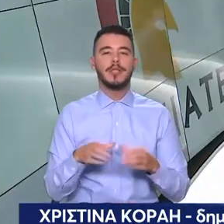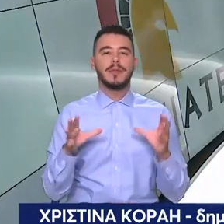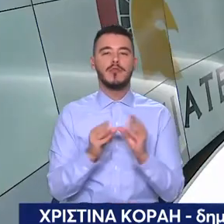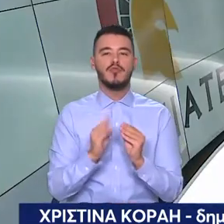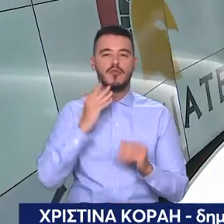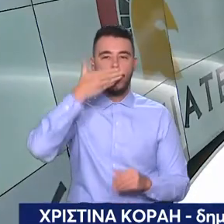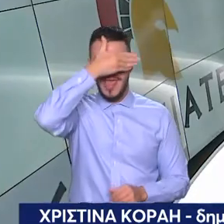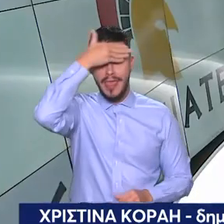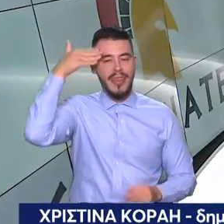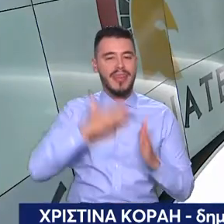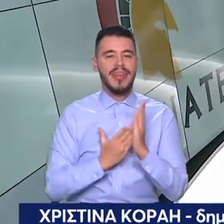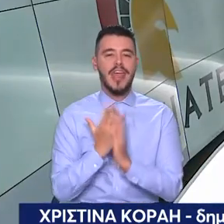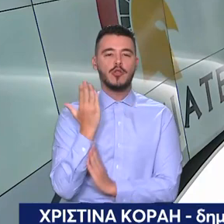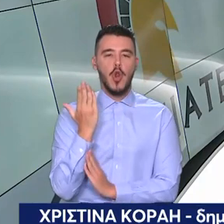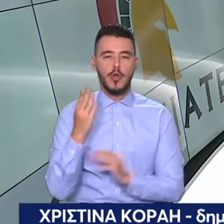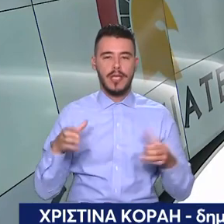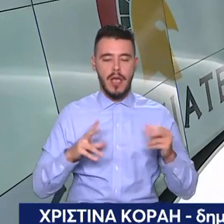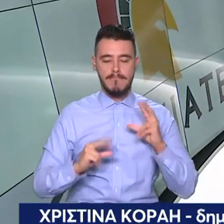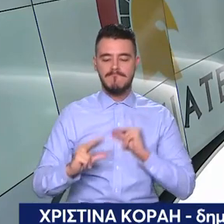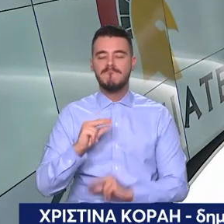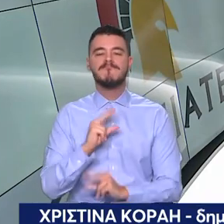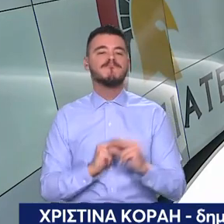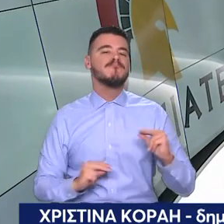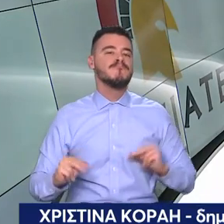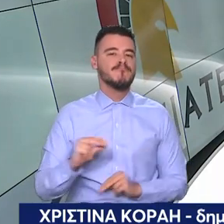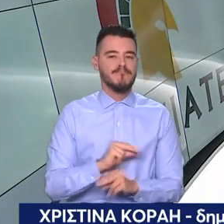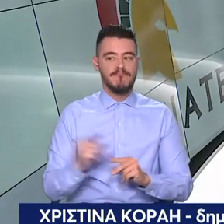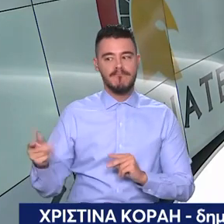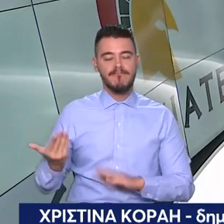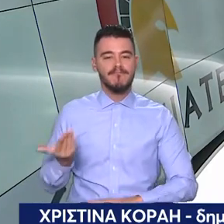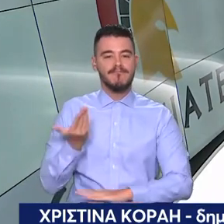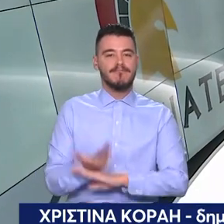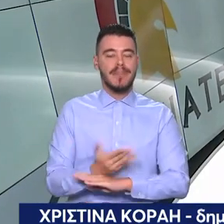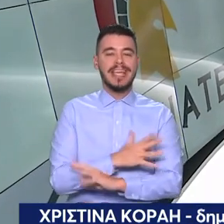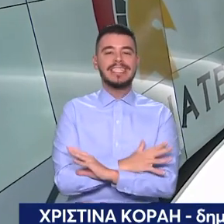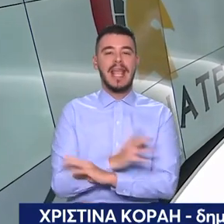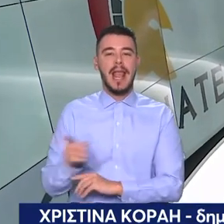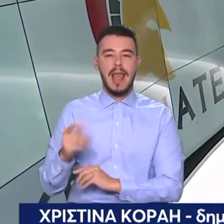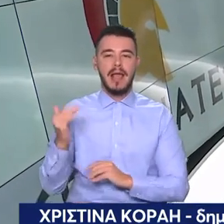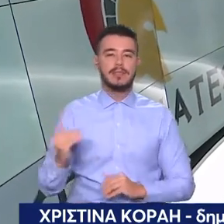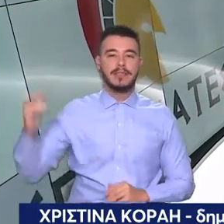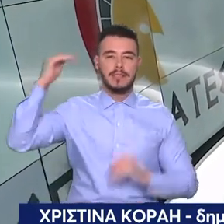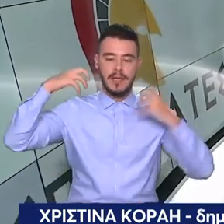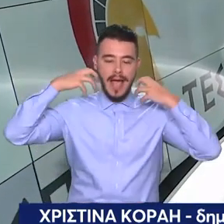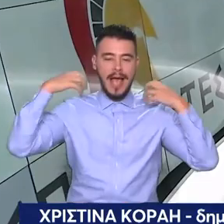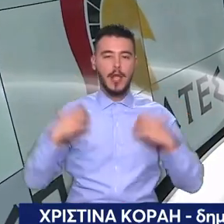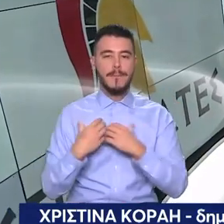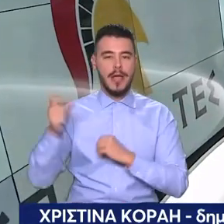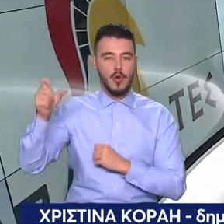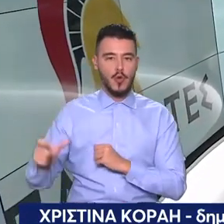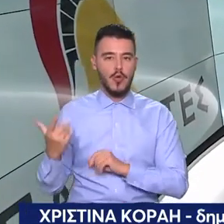να συζητήσει το αίτημα το οποίο κατέθεσε η εισαγγελέας του Αρείου Πάγου, η κυρία